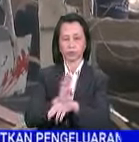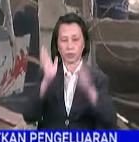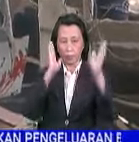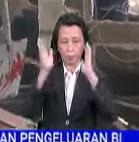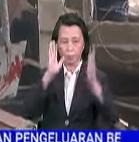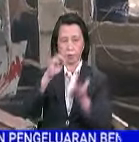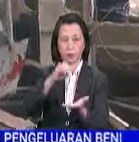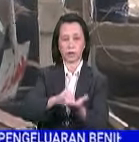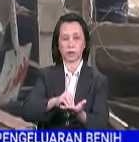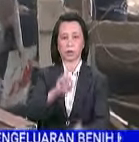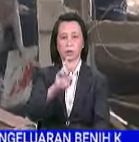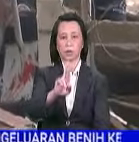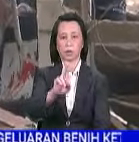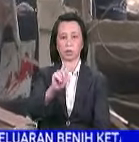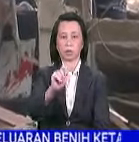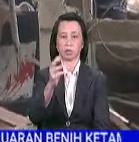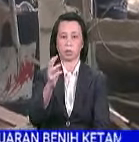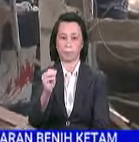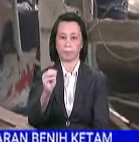di Angkasa Puri.